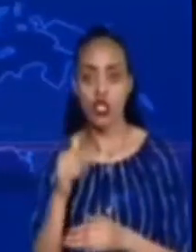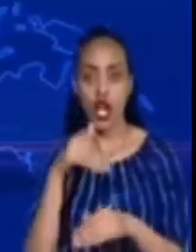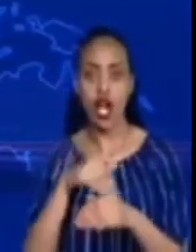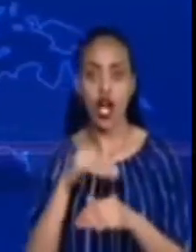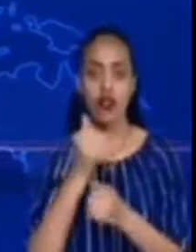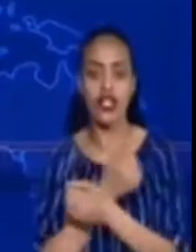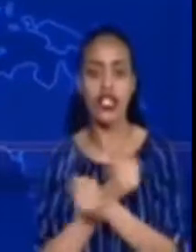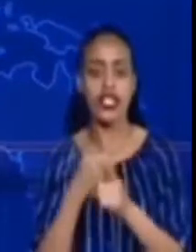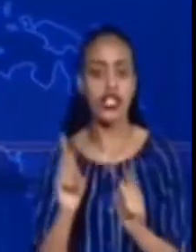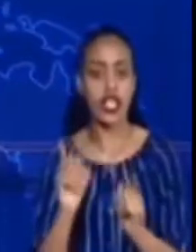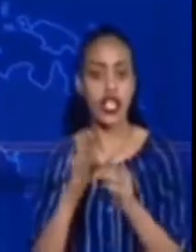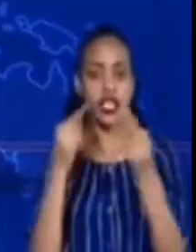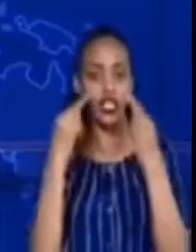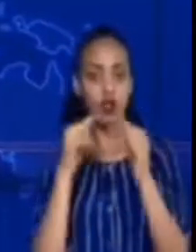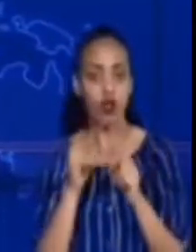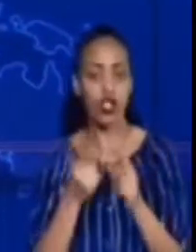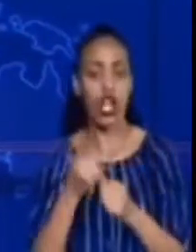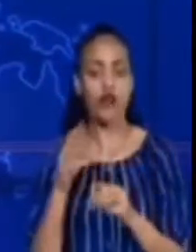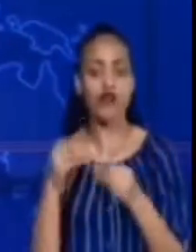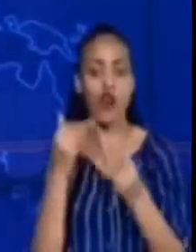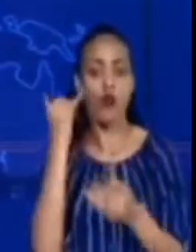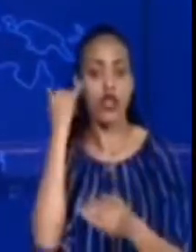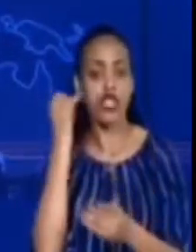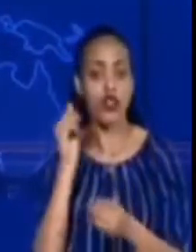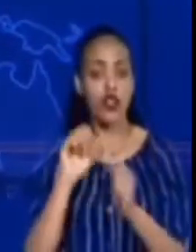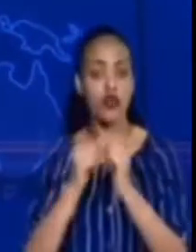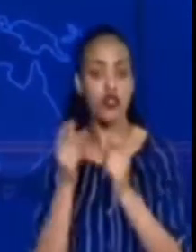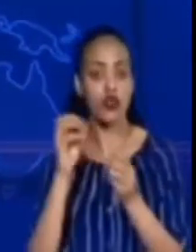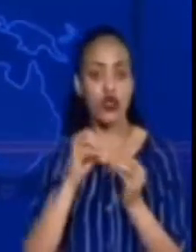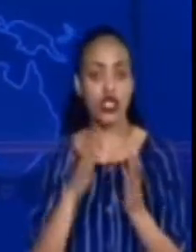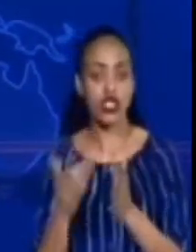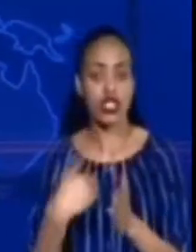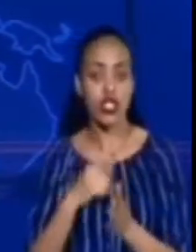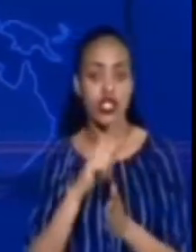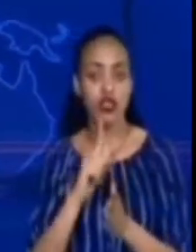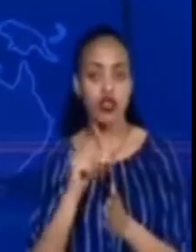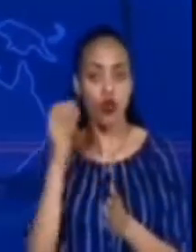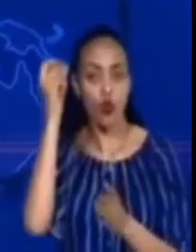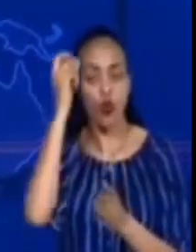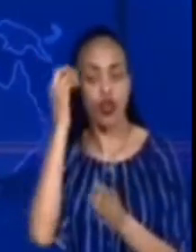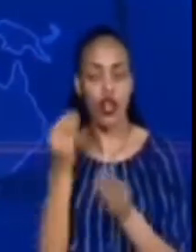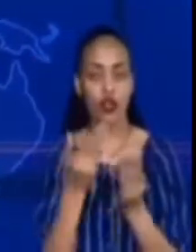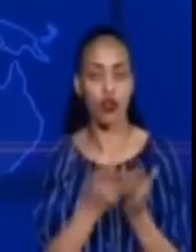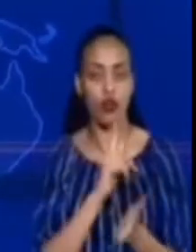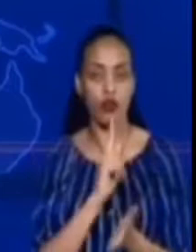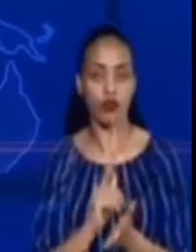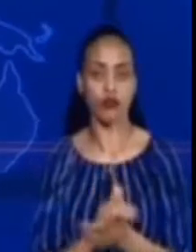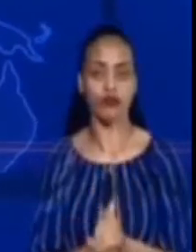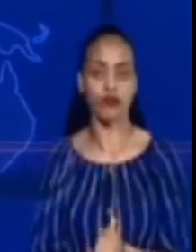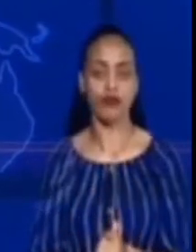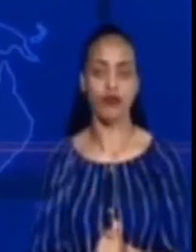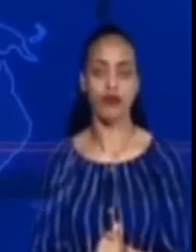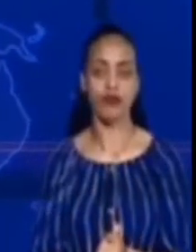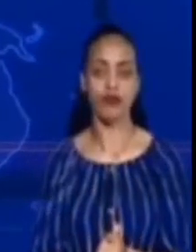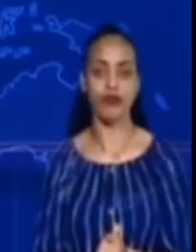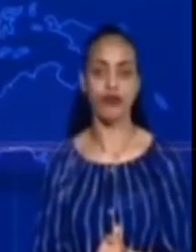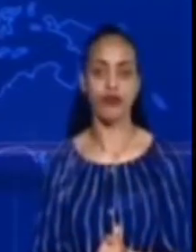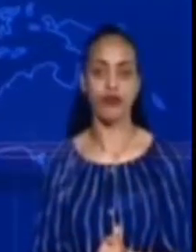እንዲድን ያደረገው ማን ነው? አህመዲን ጀበል ነው። ታዲያ ይህ ሰው ሊመሰገን